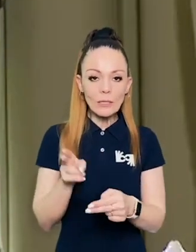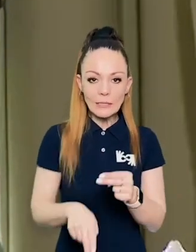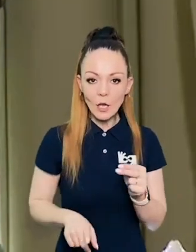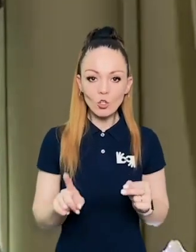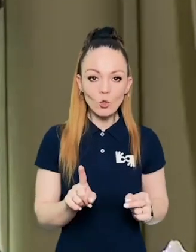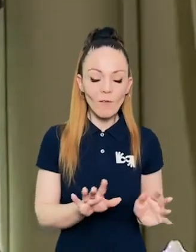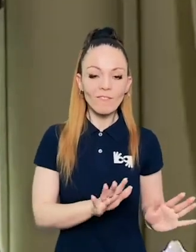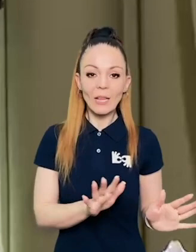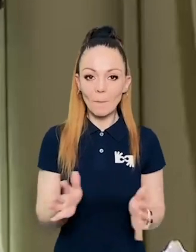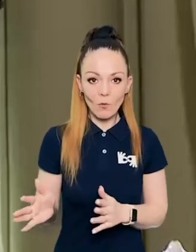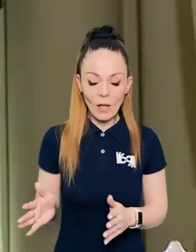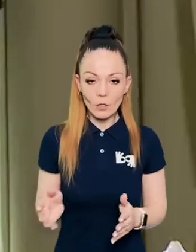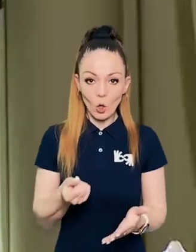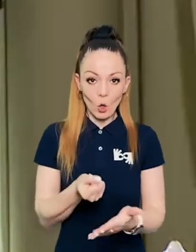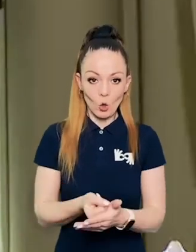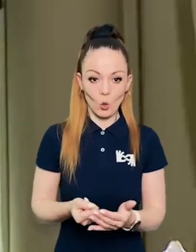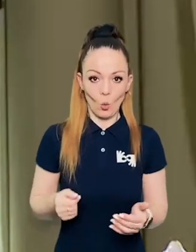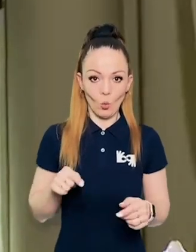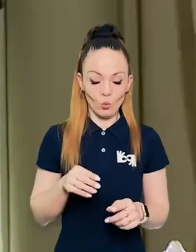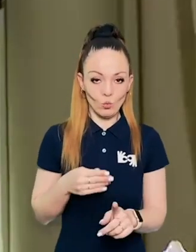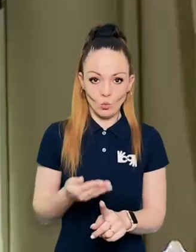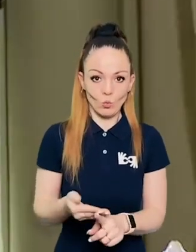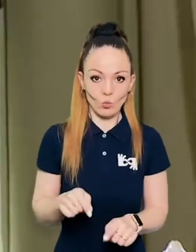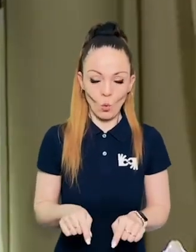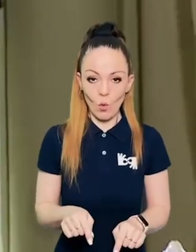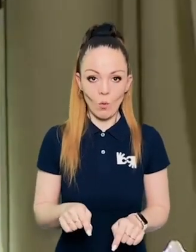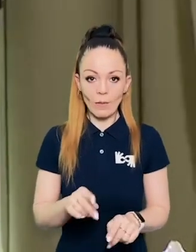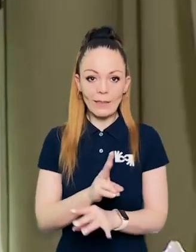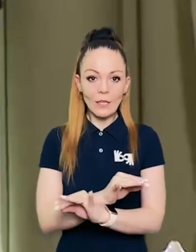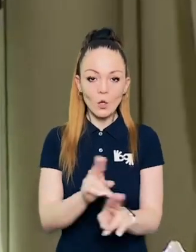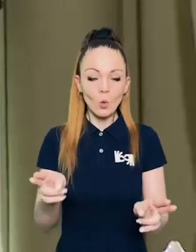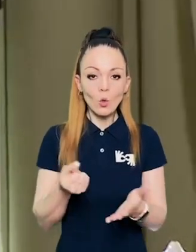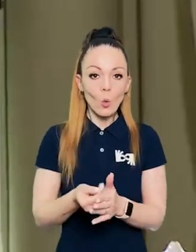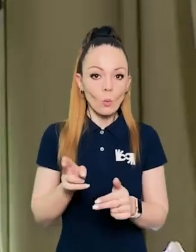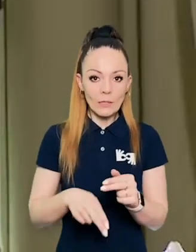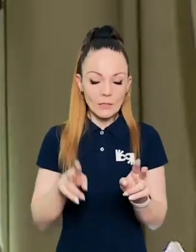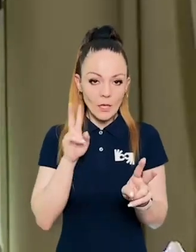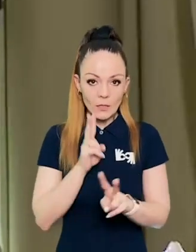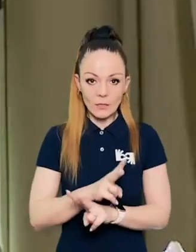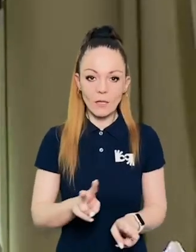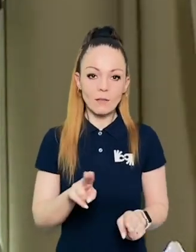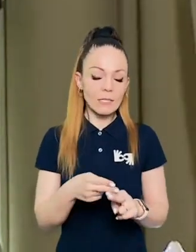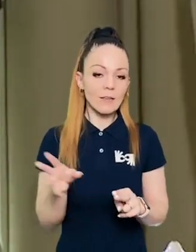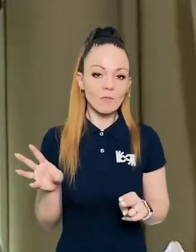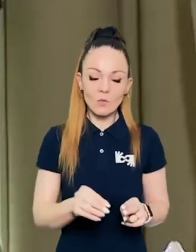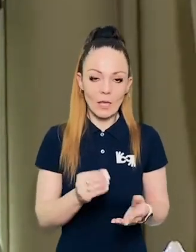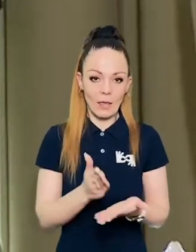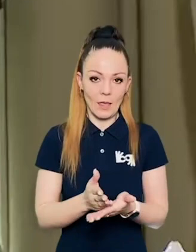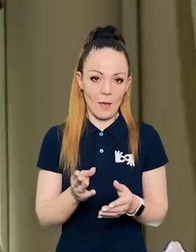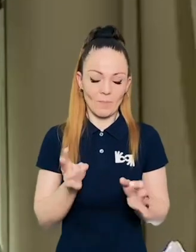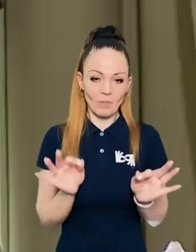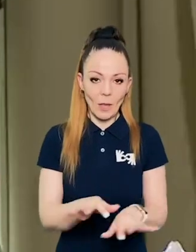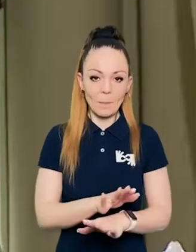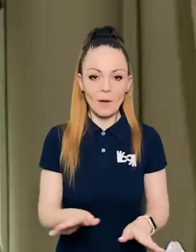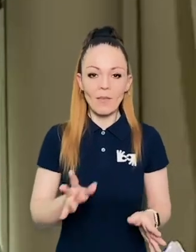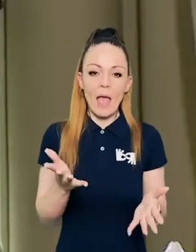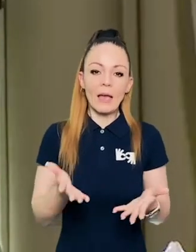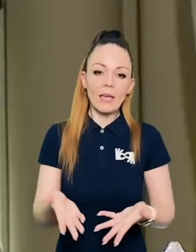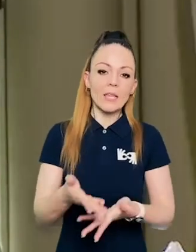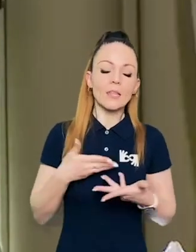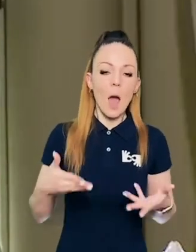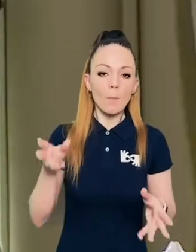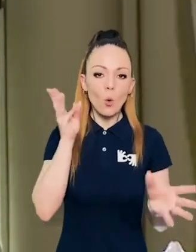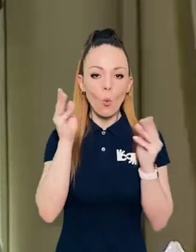до кінця, що відбувається до цього, до кінця ніхто не знав. Це все є неправда. Які б